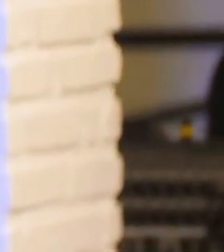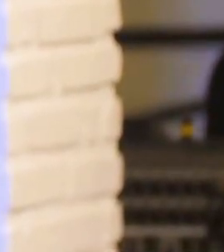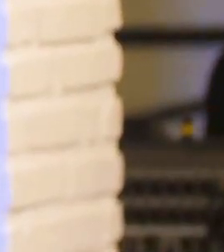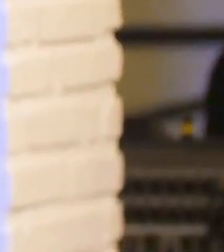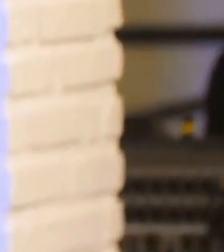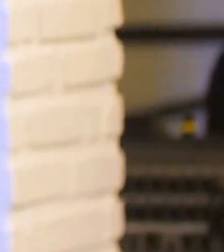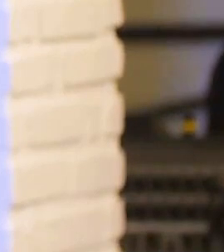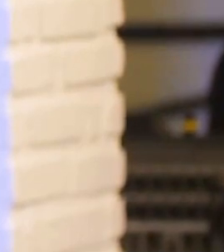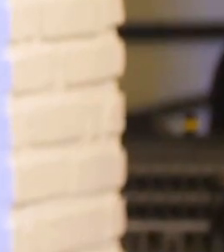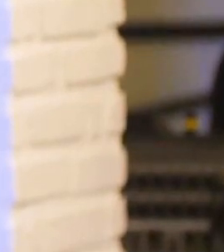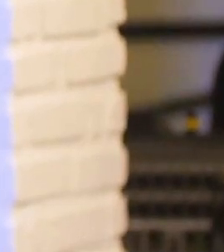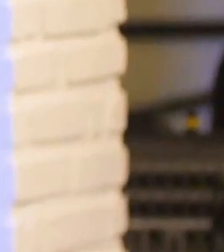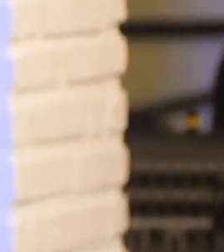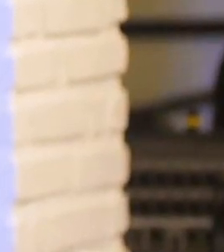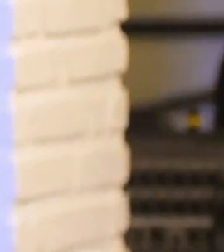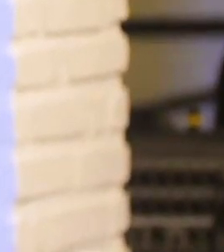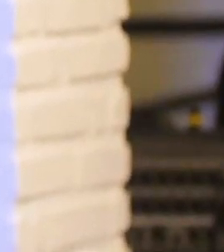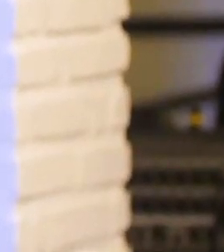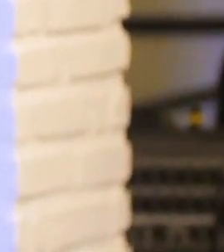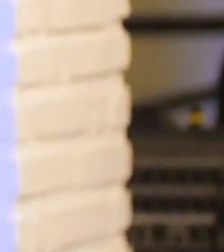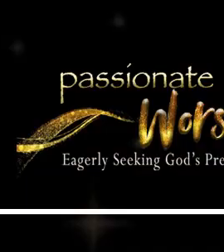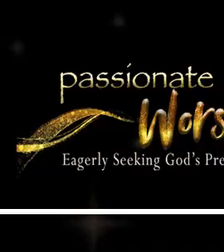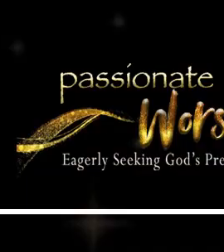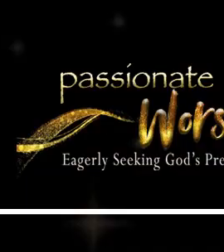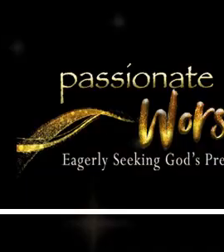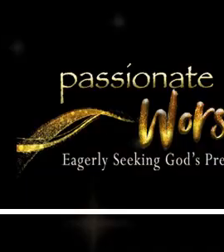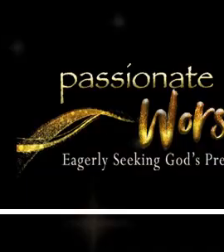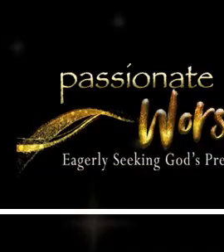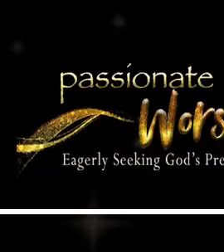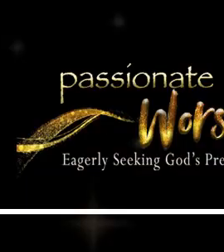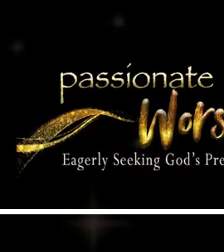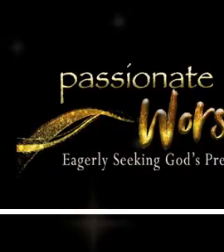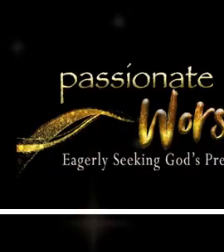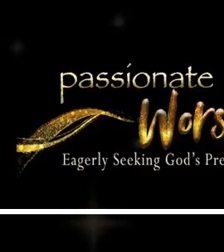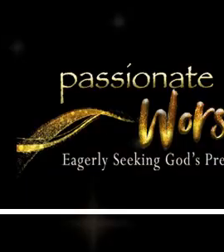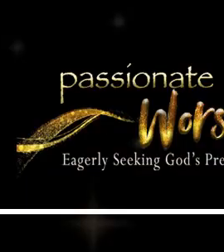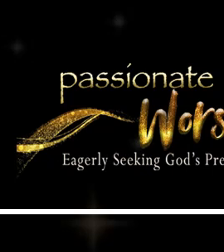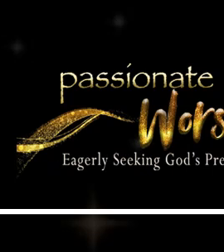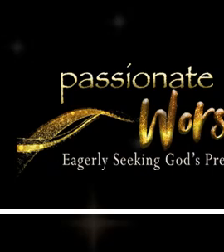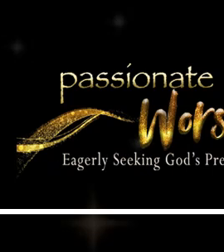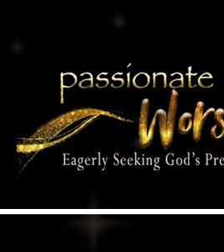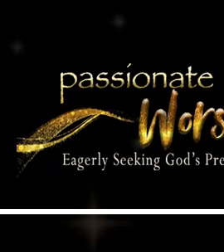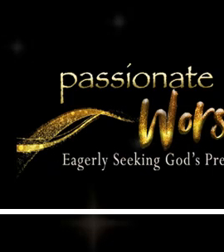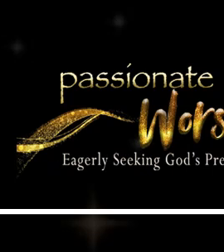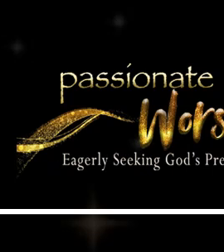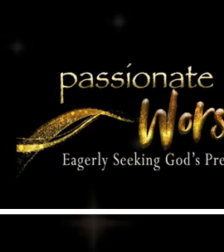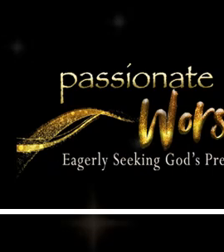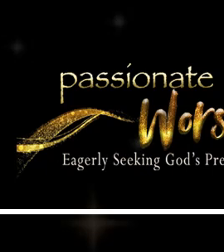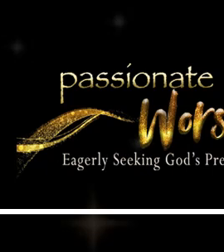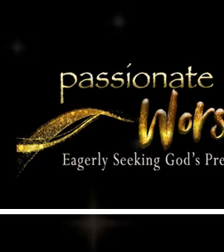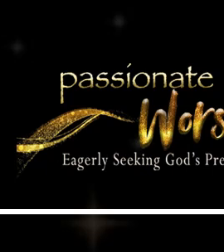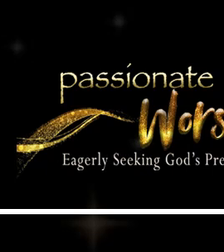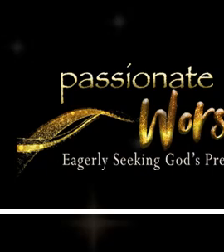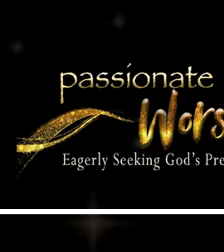menjelaskan Tuhan. Bahkan dia berkata bahwa ini seperti tanah yang kering tandus, tidak berair di situ. Malah dia berkata, aku mencari engkau dalam